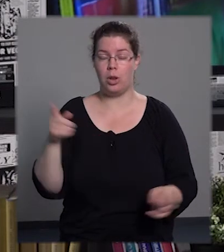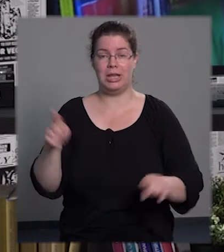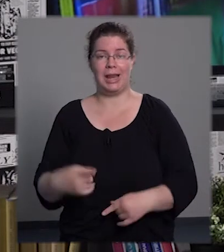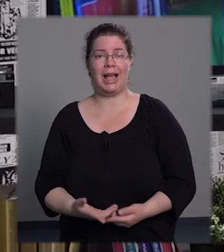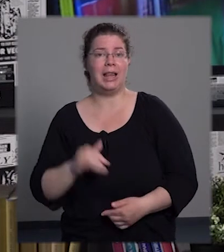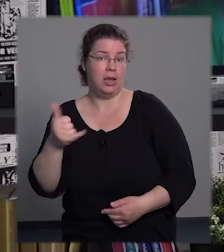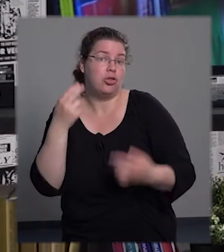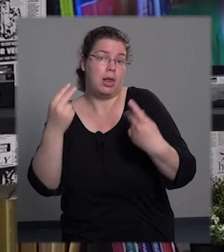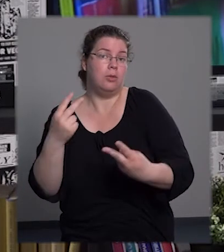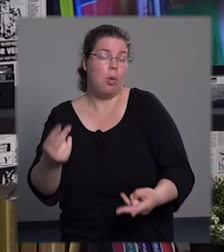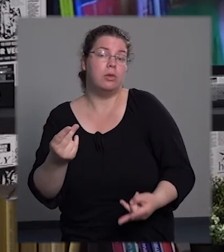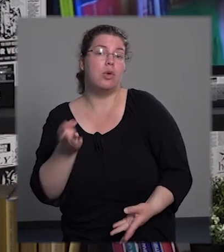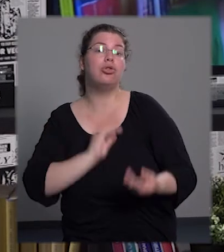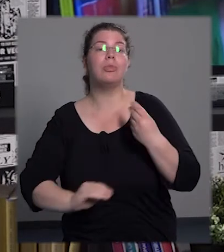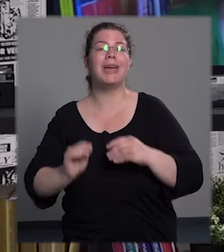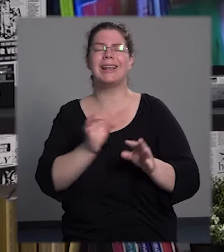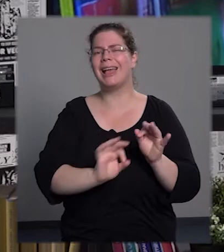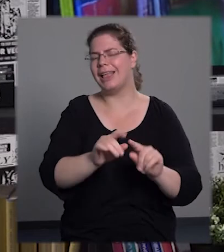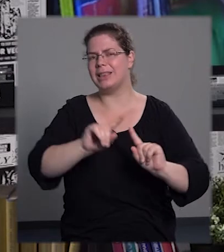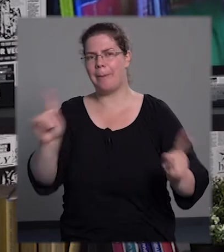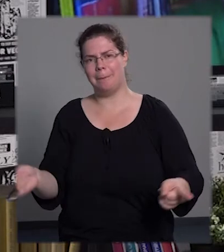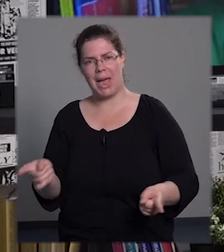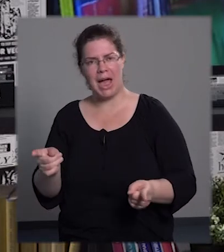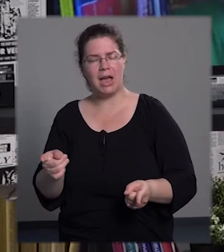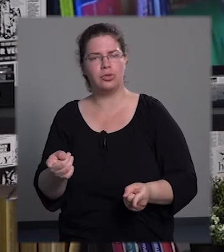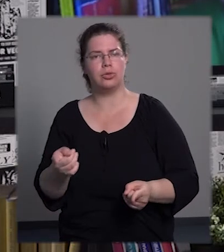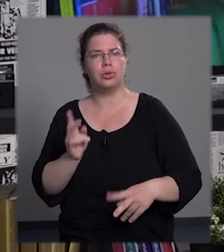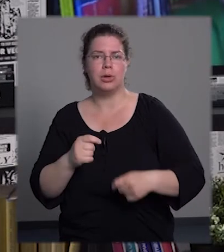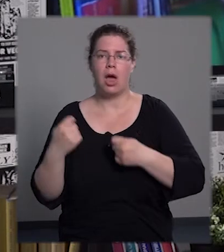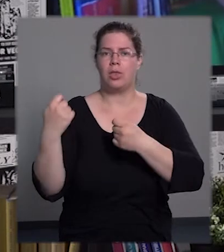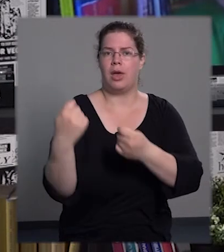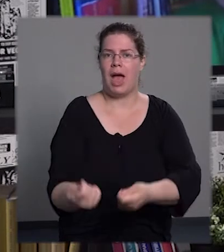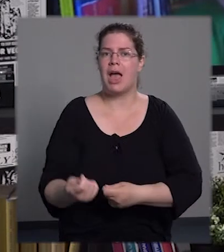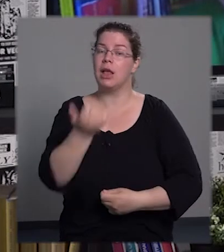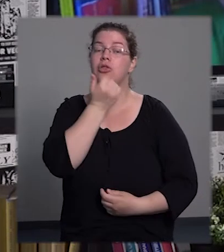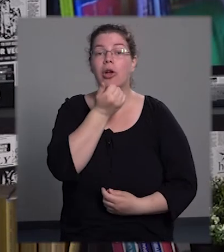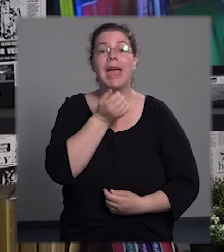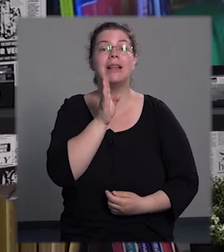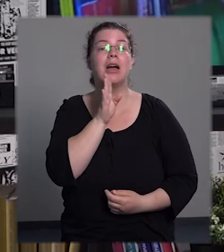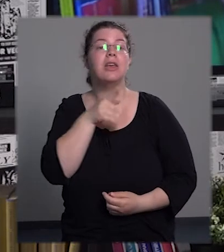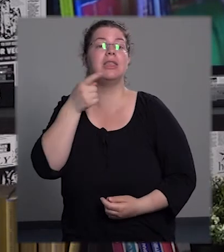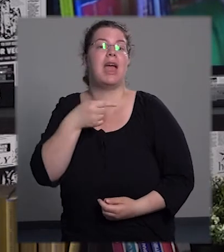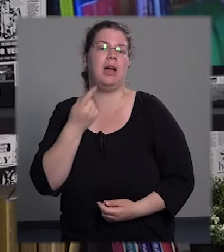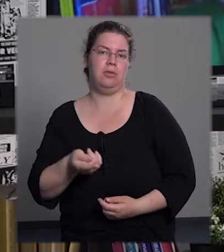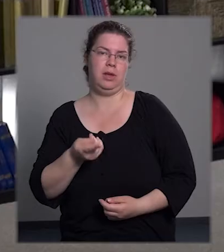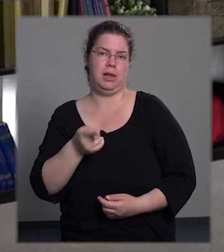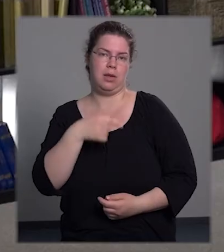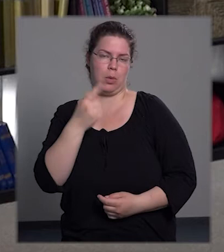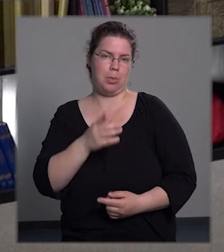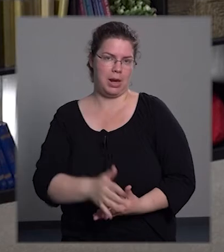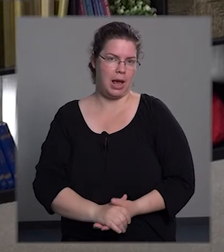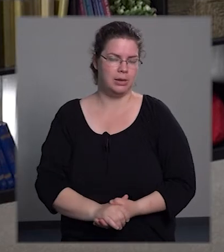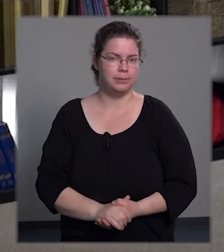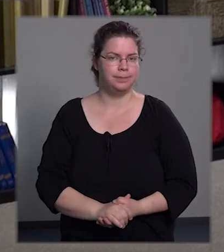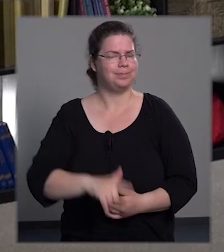ez fontos, mert egészen másképpen adja át valaki a saját anyanyelvén az operát.